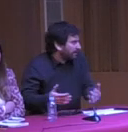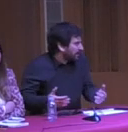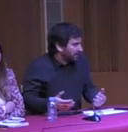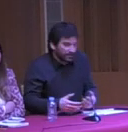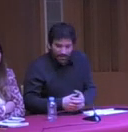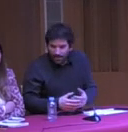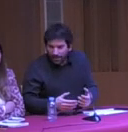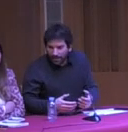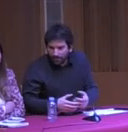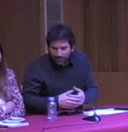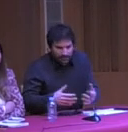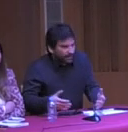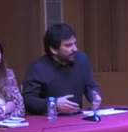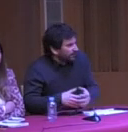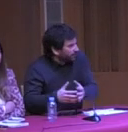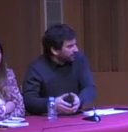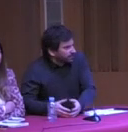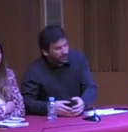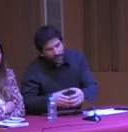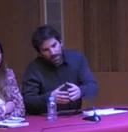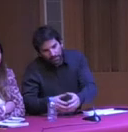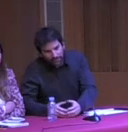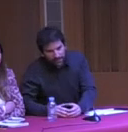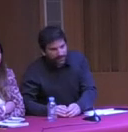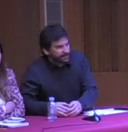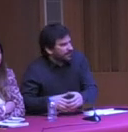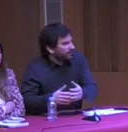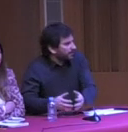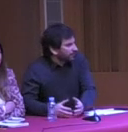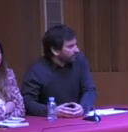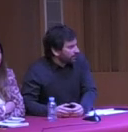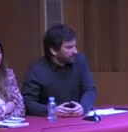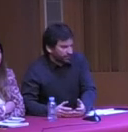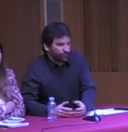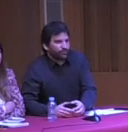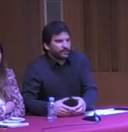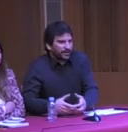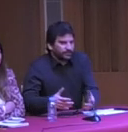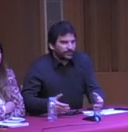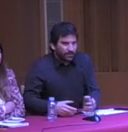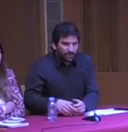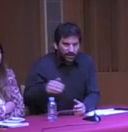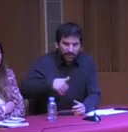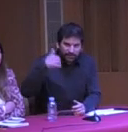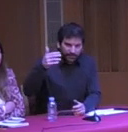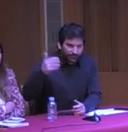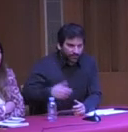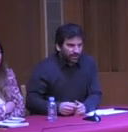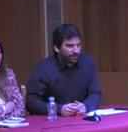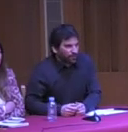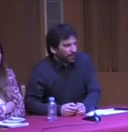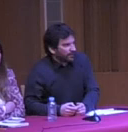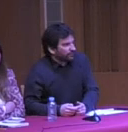manera, haurà d'estar plantejat en els plecs de jardineria, en el plec de neteja, en el plec de recollida de residus. Per tant, els